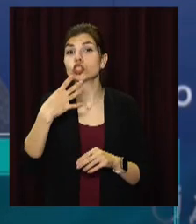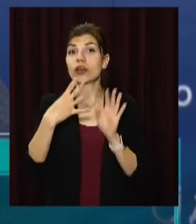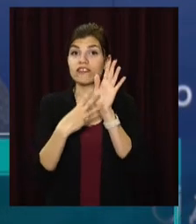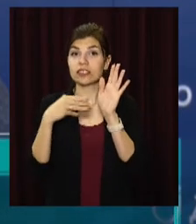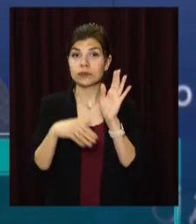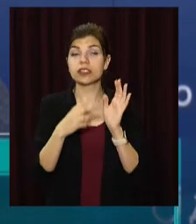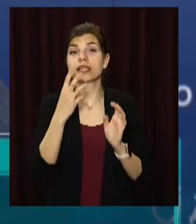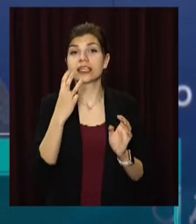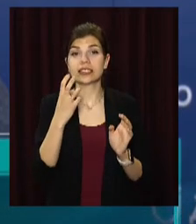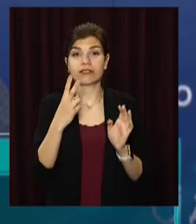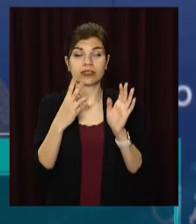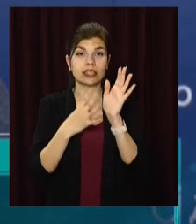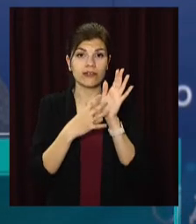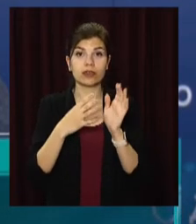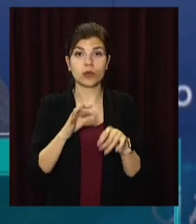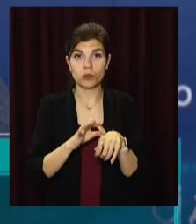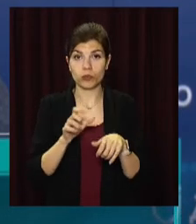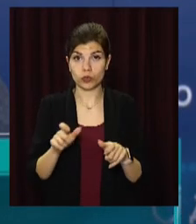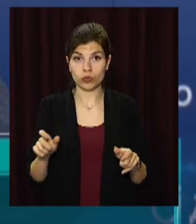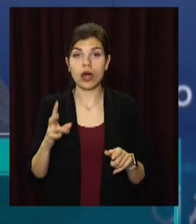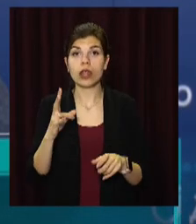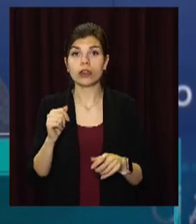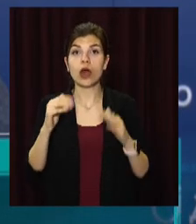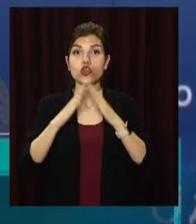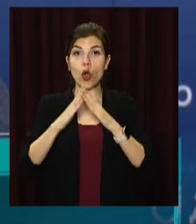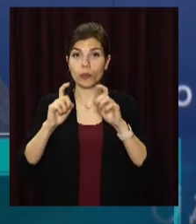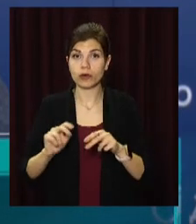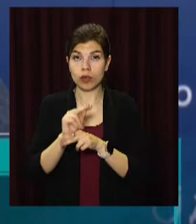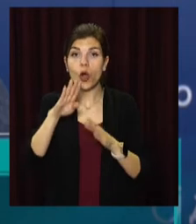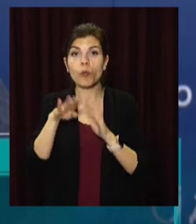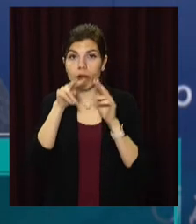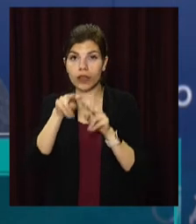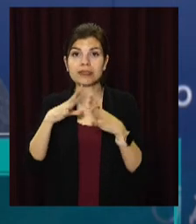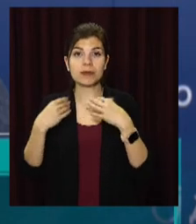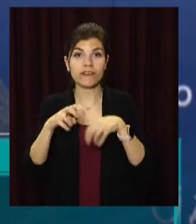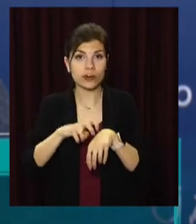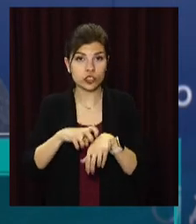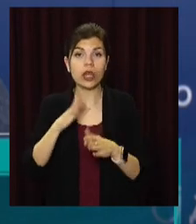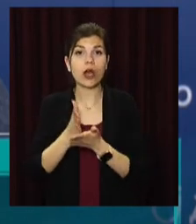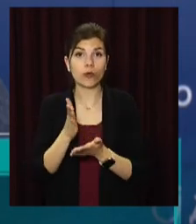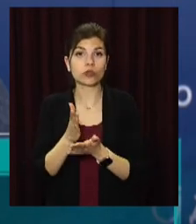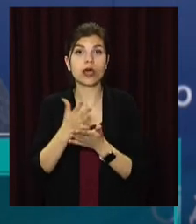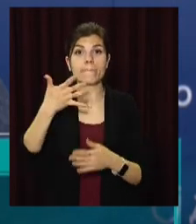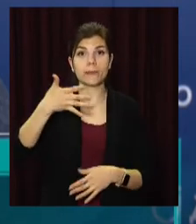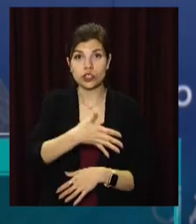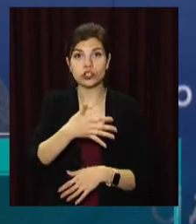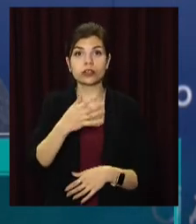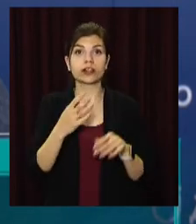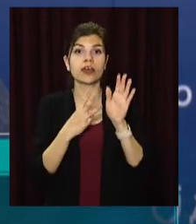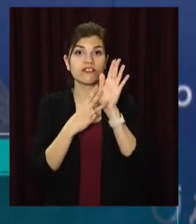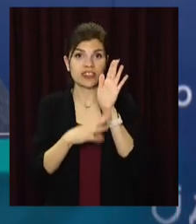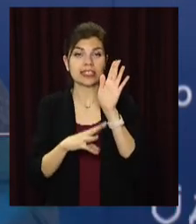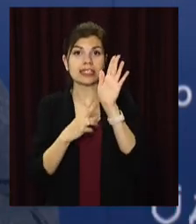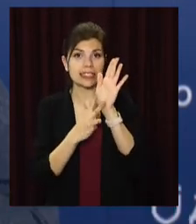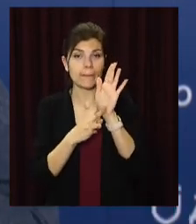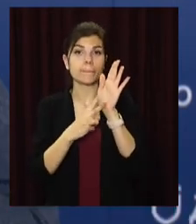48 329 пацієнтів. На амбулаторному лікуванні під наглядом сімейних лікарів знаходиться